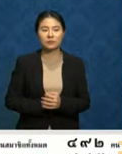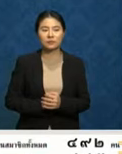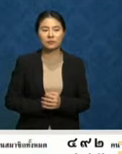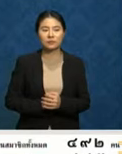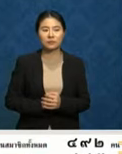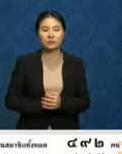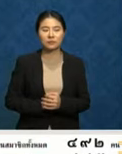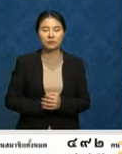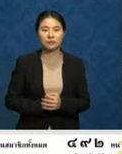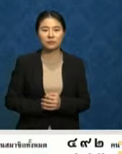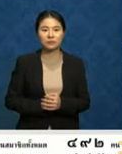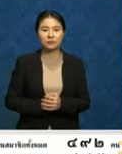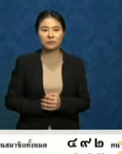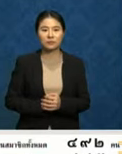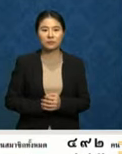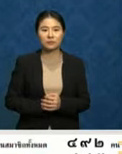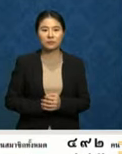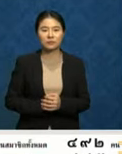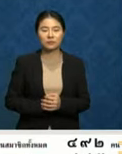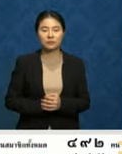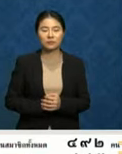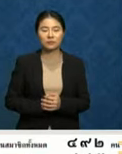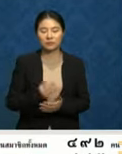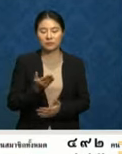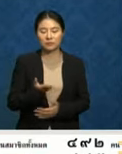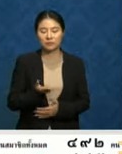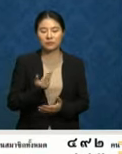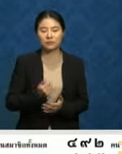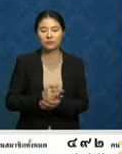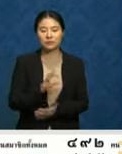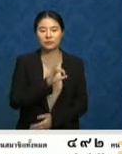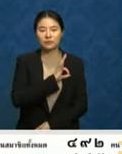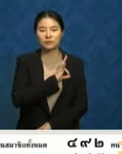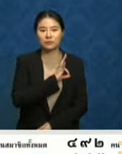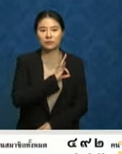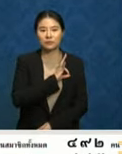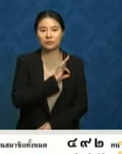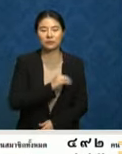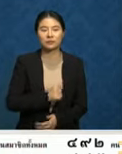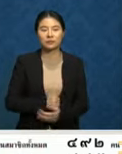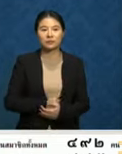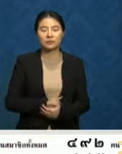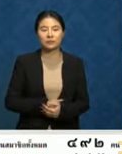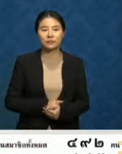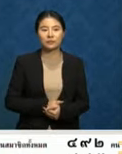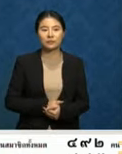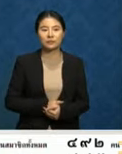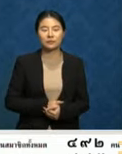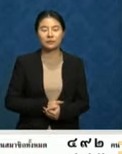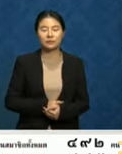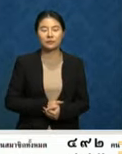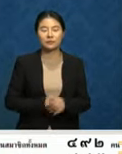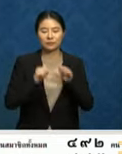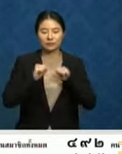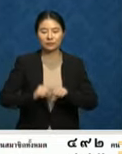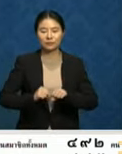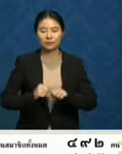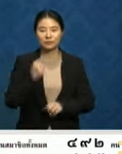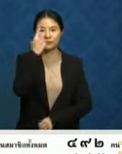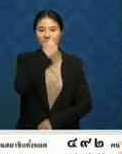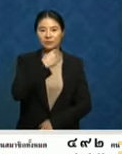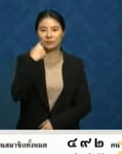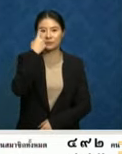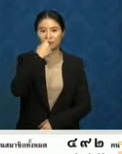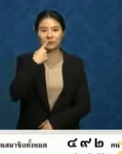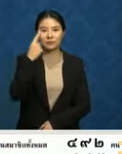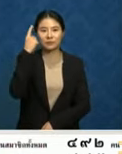ไม่ครับเชิญท่านสมาชิกได้ออกเสียงลงคะแนนเลยครับผู้ใดเห็นว่า